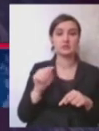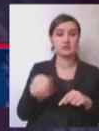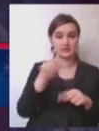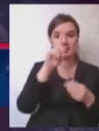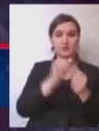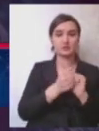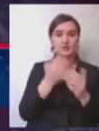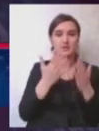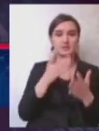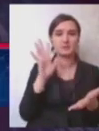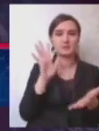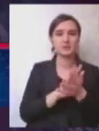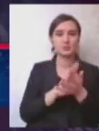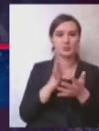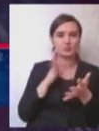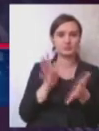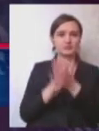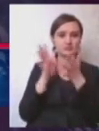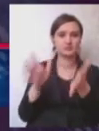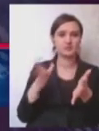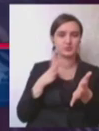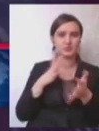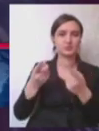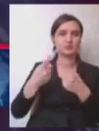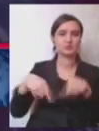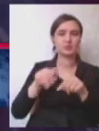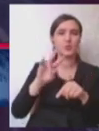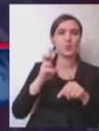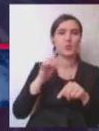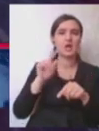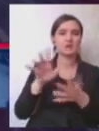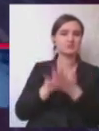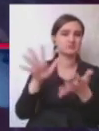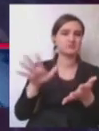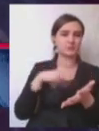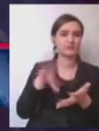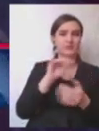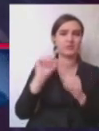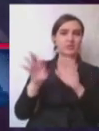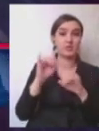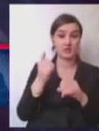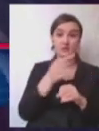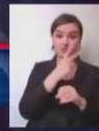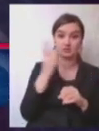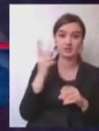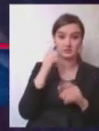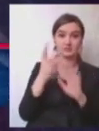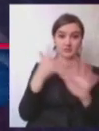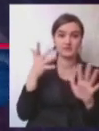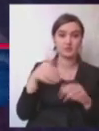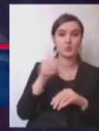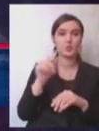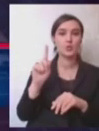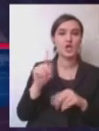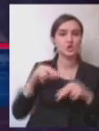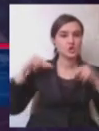ეს ბინძური პიარი, რაც აგორებული ლუგარის ცენტრის წინააღმდეგ, აი ახლა გამოჩნდა და ვფიქრობ, რომ ხალხი დაინახავს თუ რა შრომას